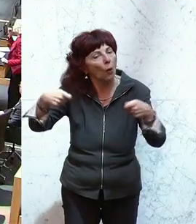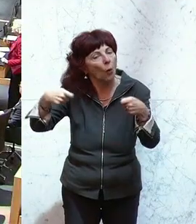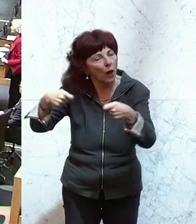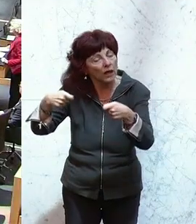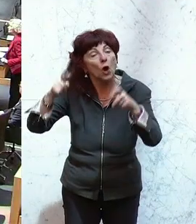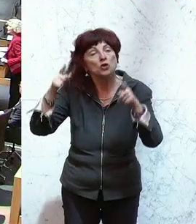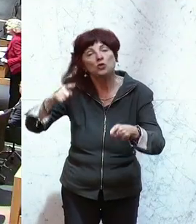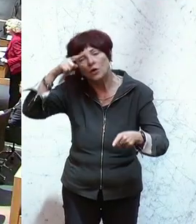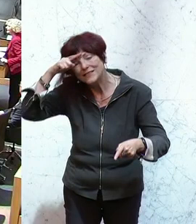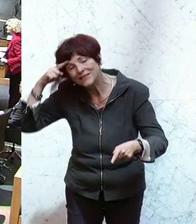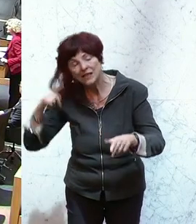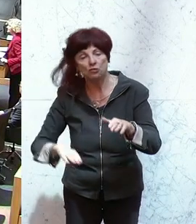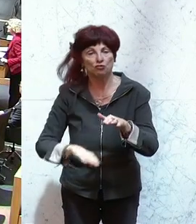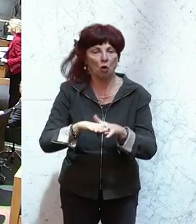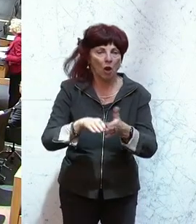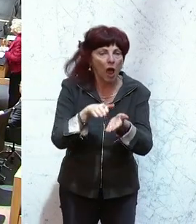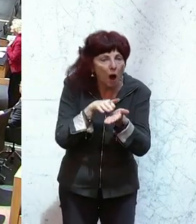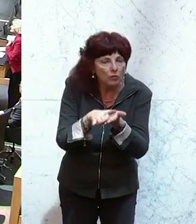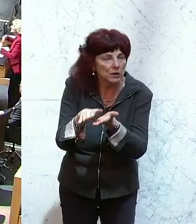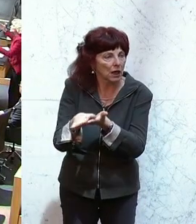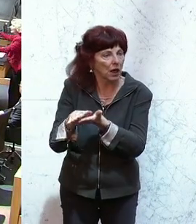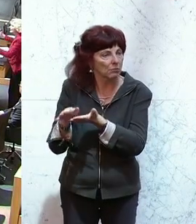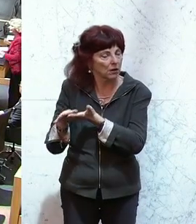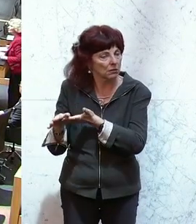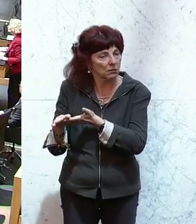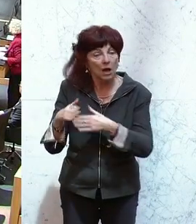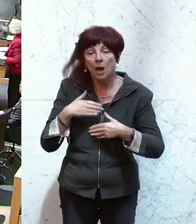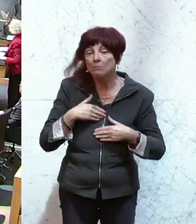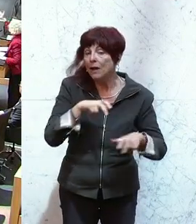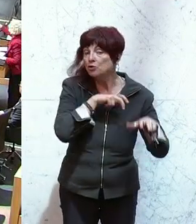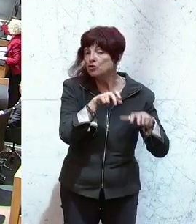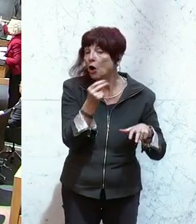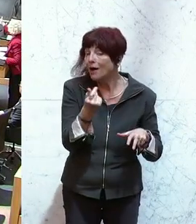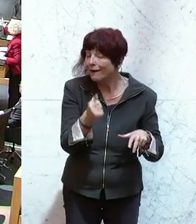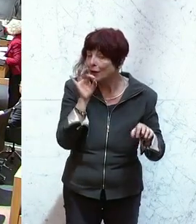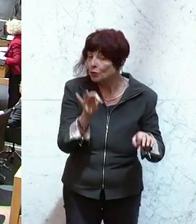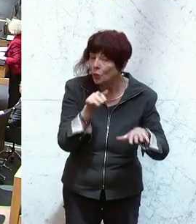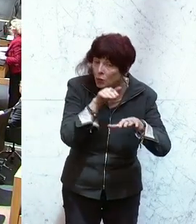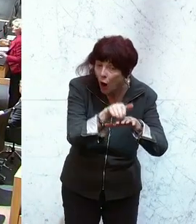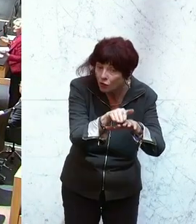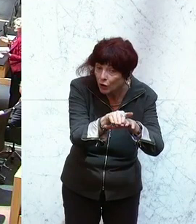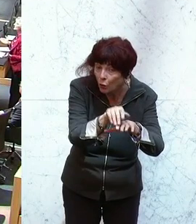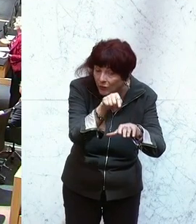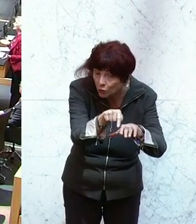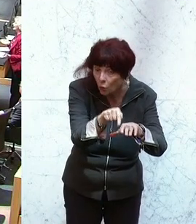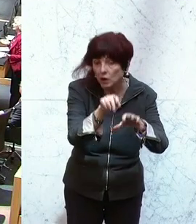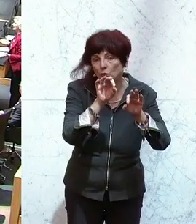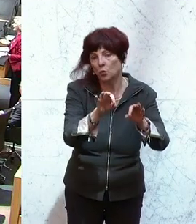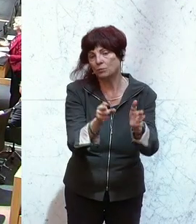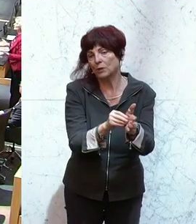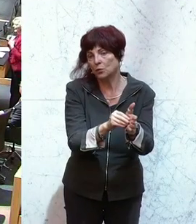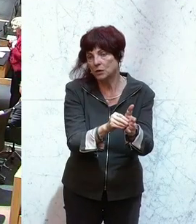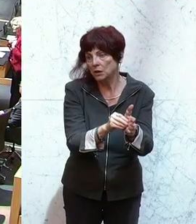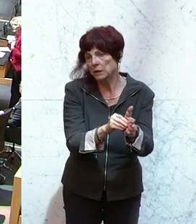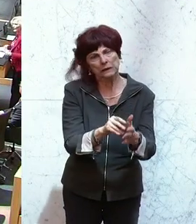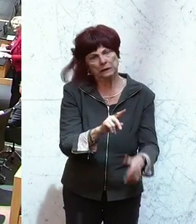ein Grundrecht der Steuerzahlerinnen, dass sie wissen, ist mein Steuergeld gut aufgehoben in ihren Händen? Ich muss sagen, leider nein.